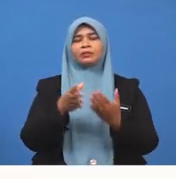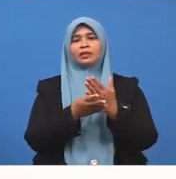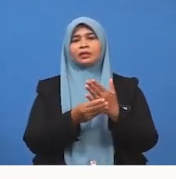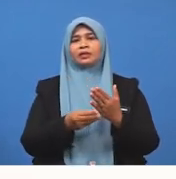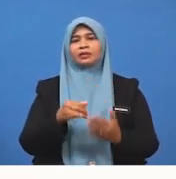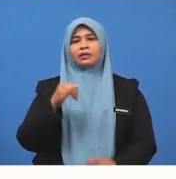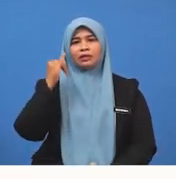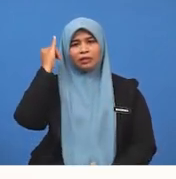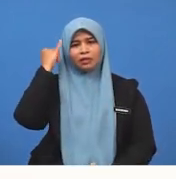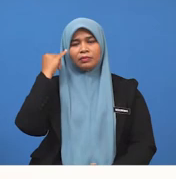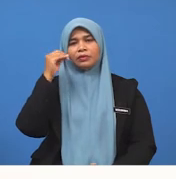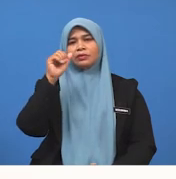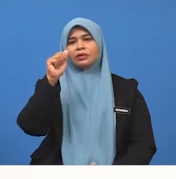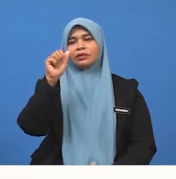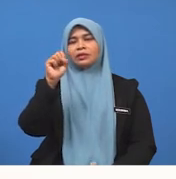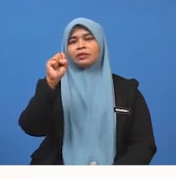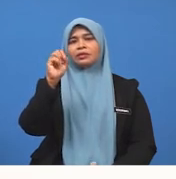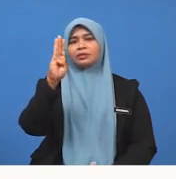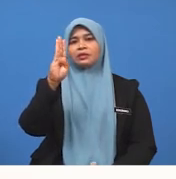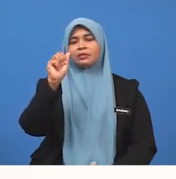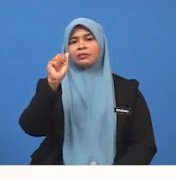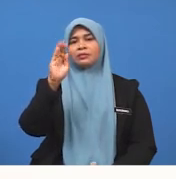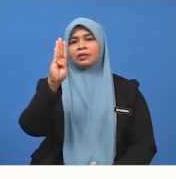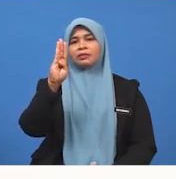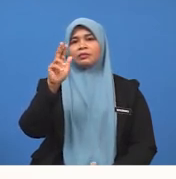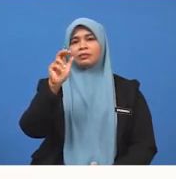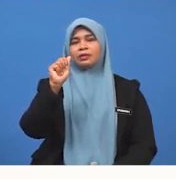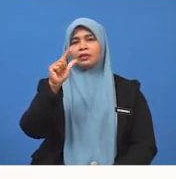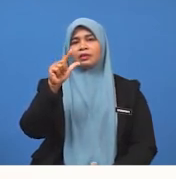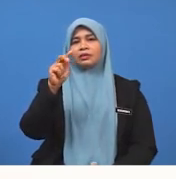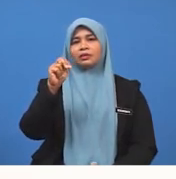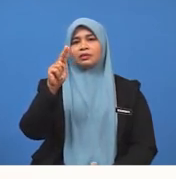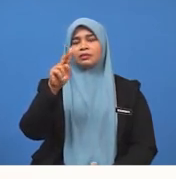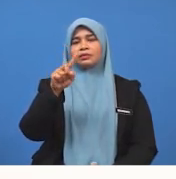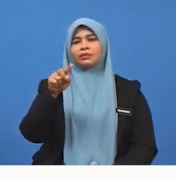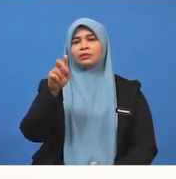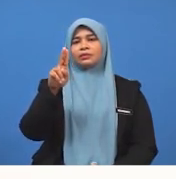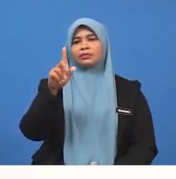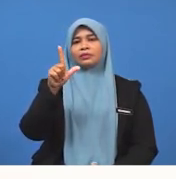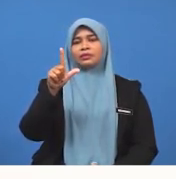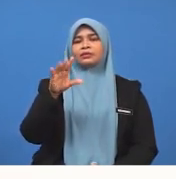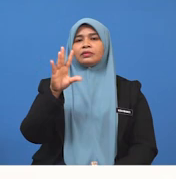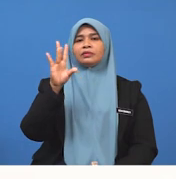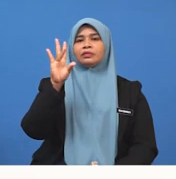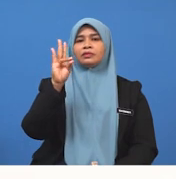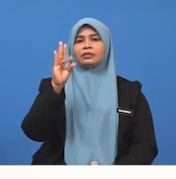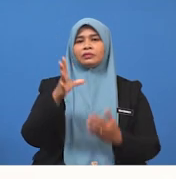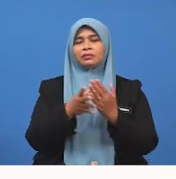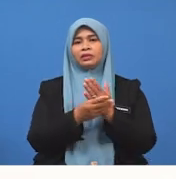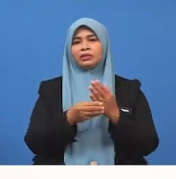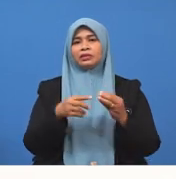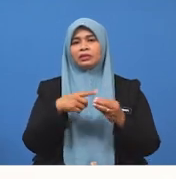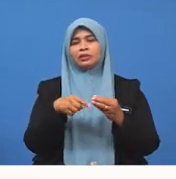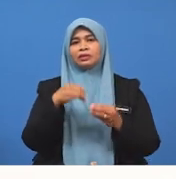elmu asbabun nuzul atau sebab turun ayat yang ketujuh mayo tentang